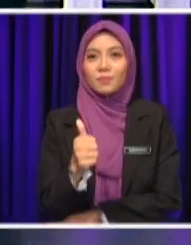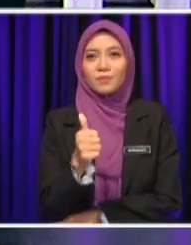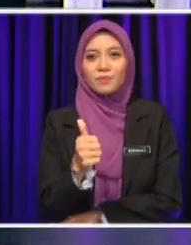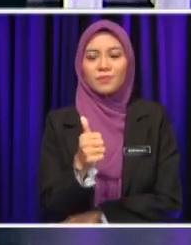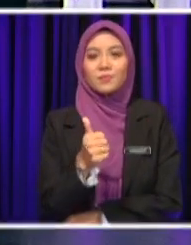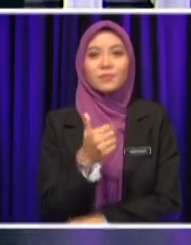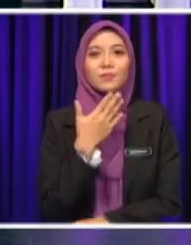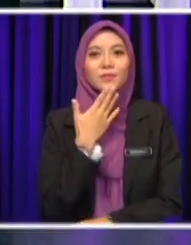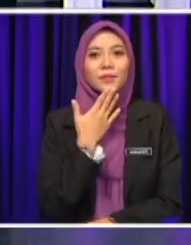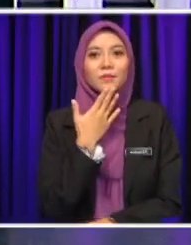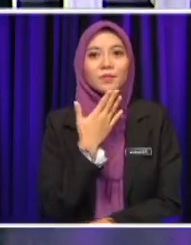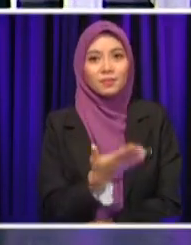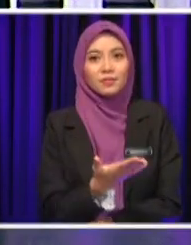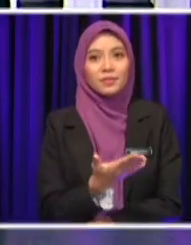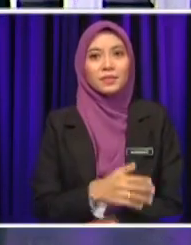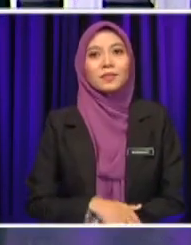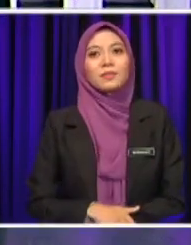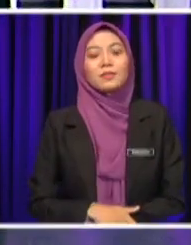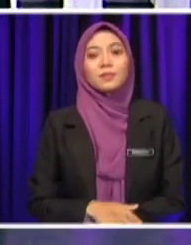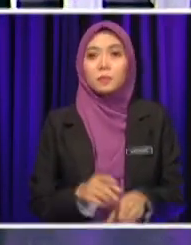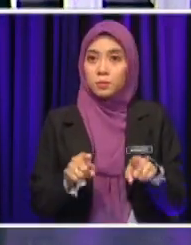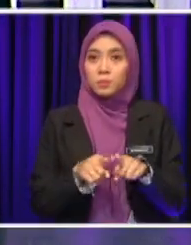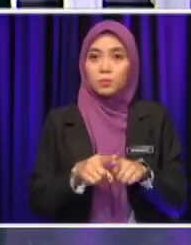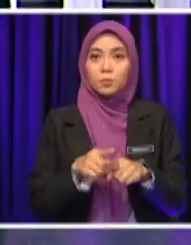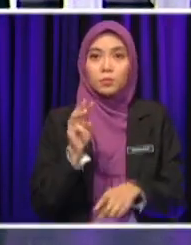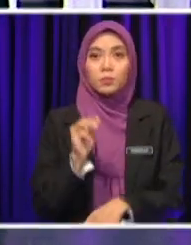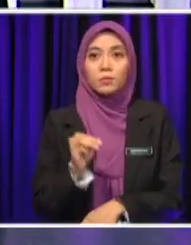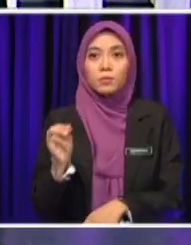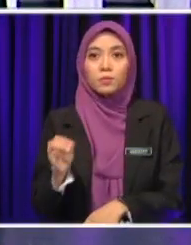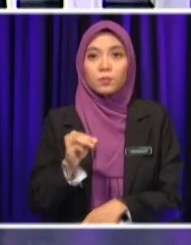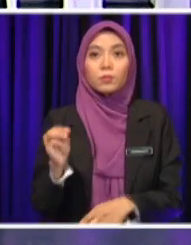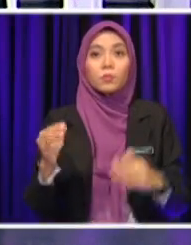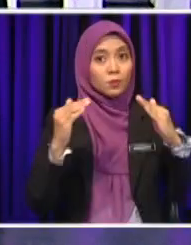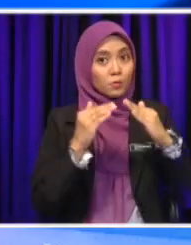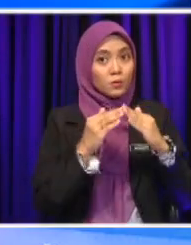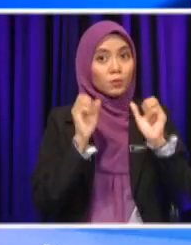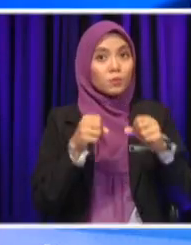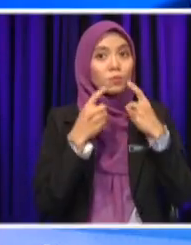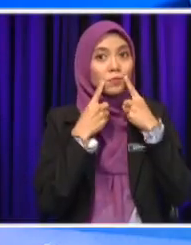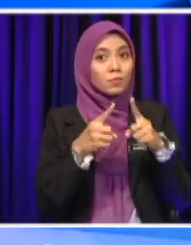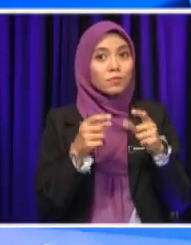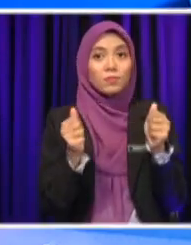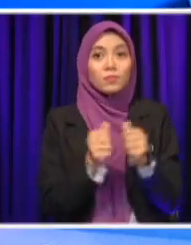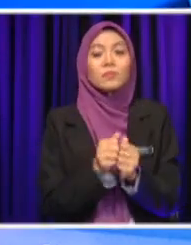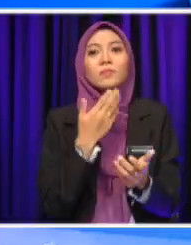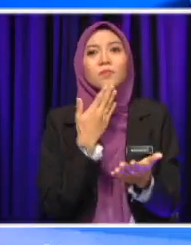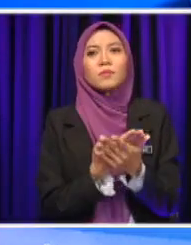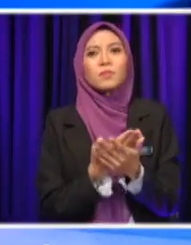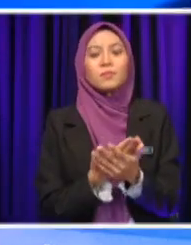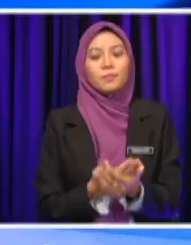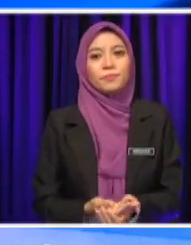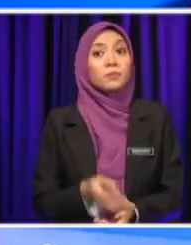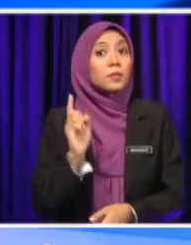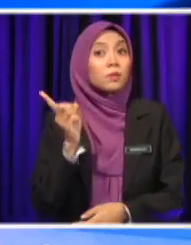cikgu. Okey, begitu juga murid-murid kita ada di rumah sana pun dapat jawab dengan baik. Mungkin cikgu boleh kongsikan di mana kita nak dapat